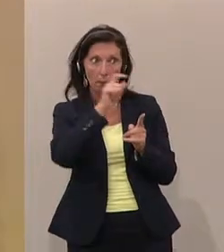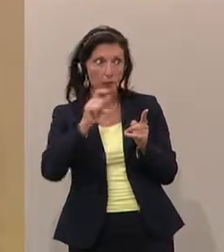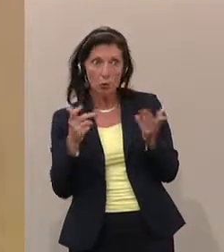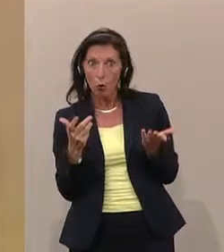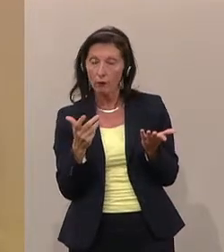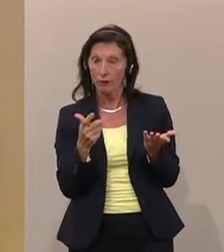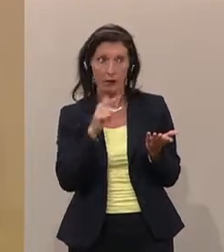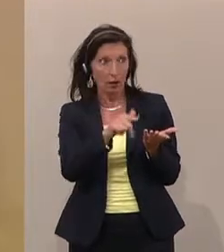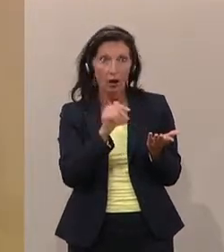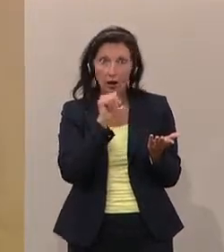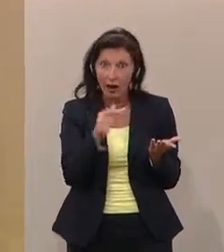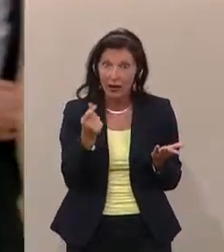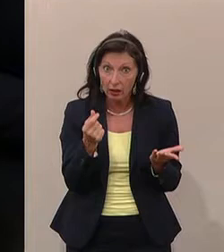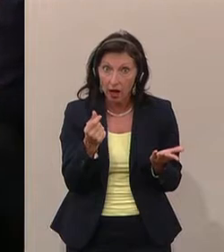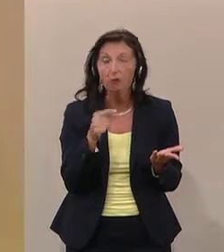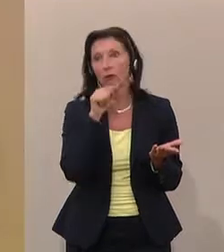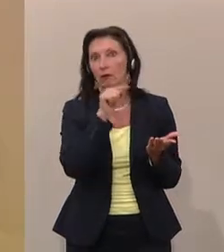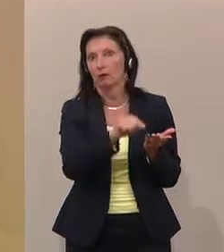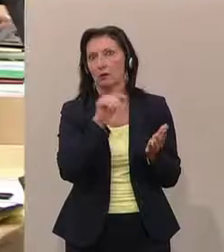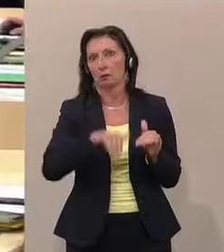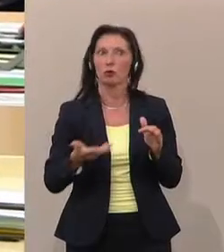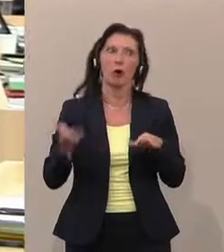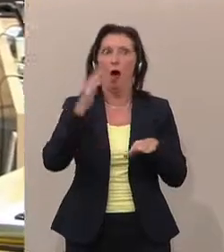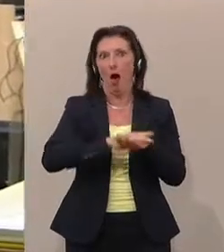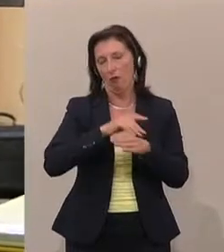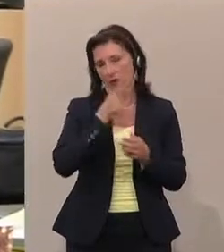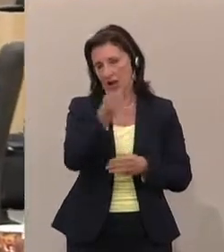Diese Politik lehnen wir ab. Dankeschön.